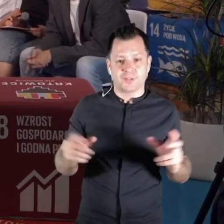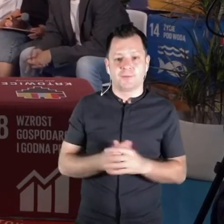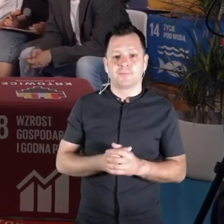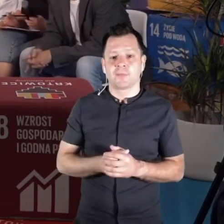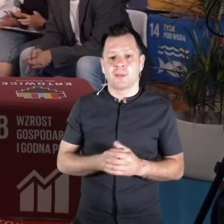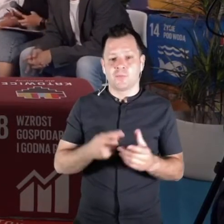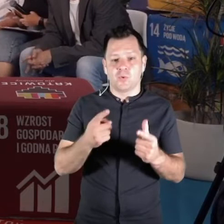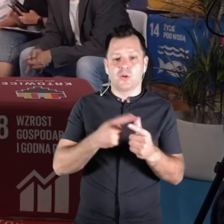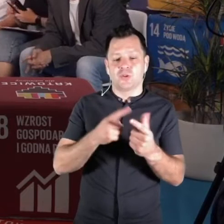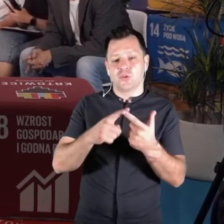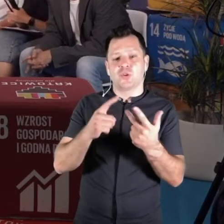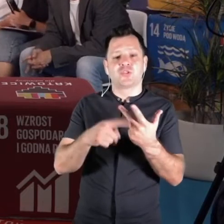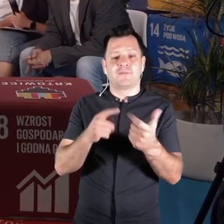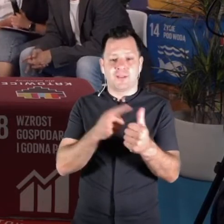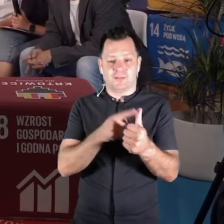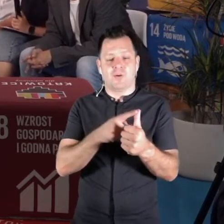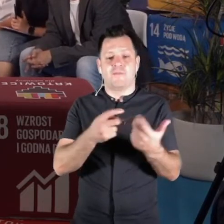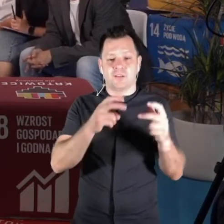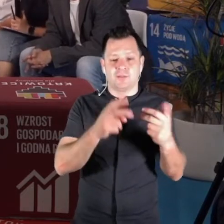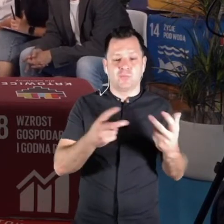faza poszukiwania pomysłów,